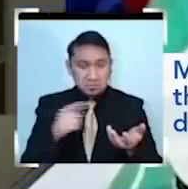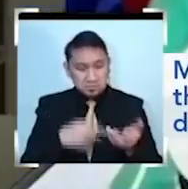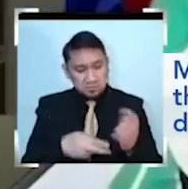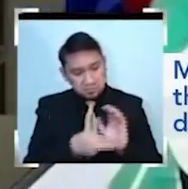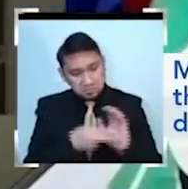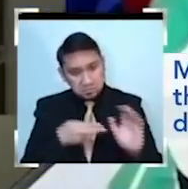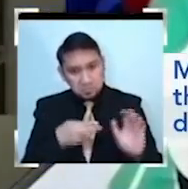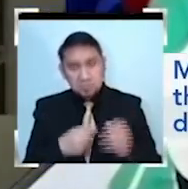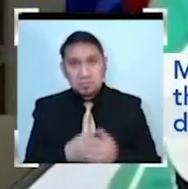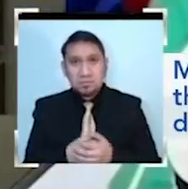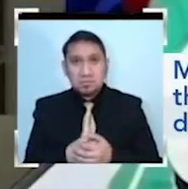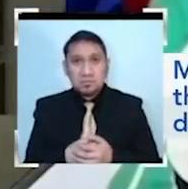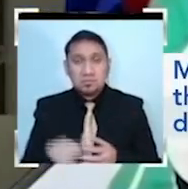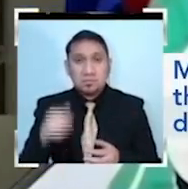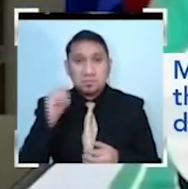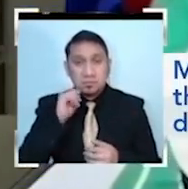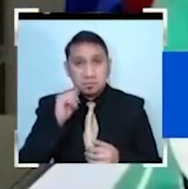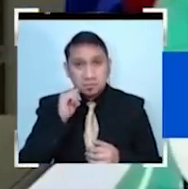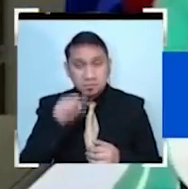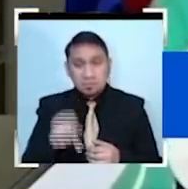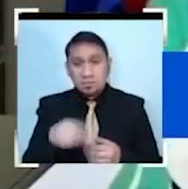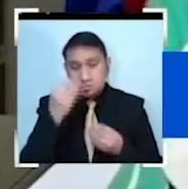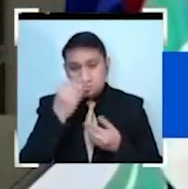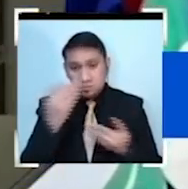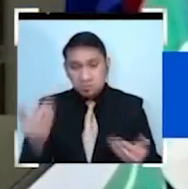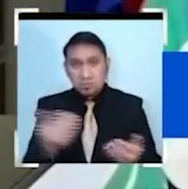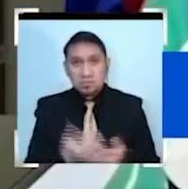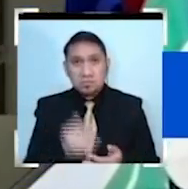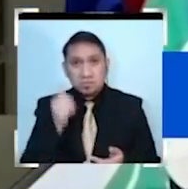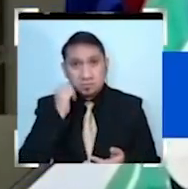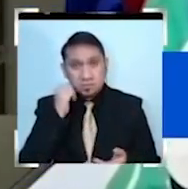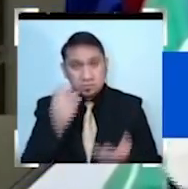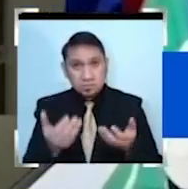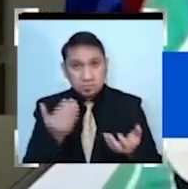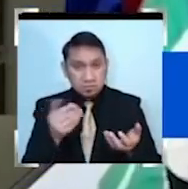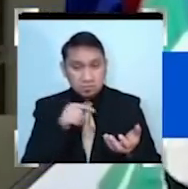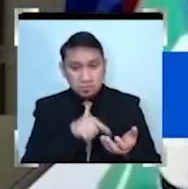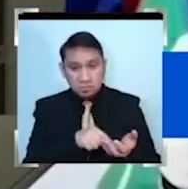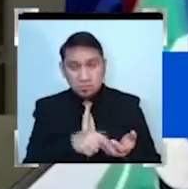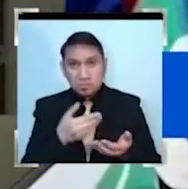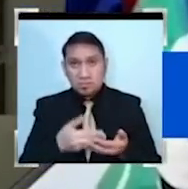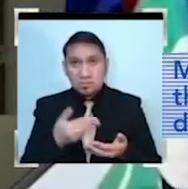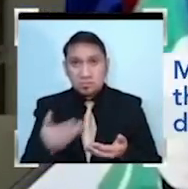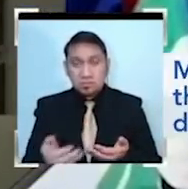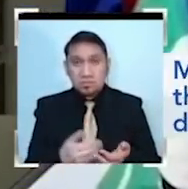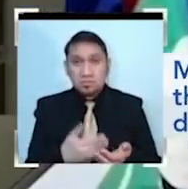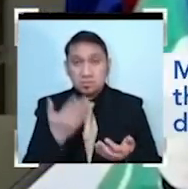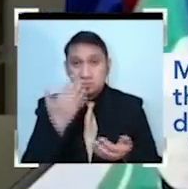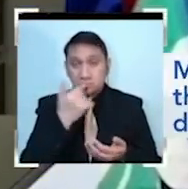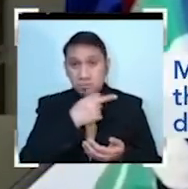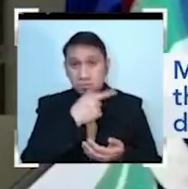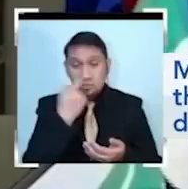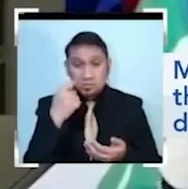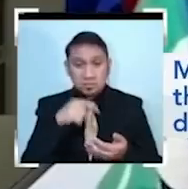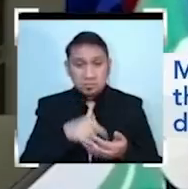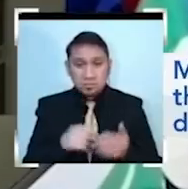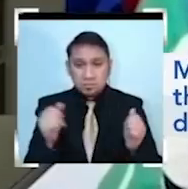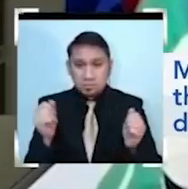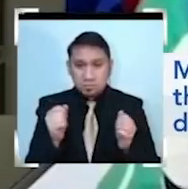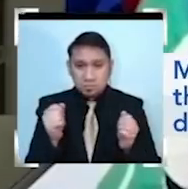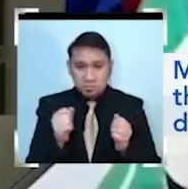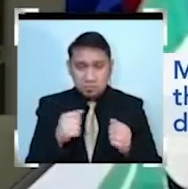We always remind consumers na i-weigh nila yung mga binibili nila kasi bumababa talaga. Lumiliit siya over